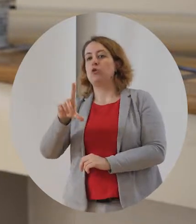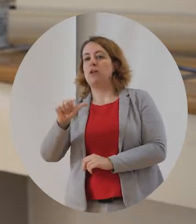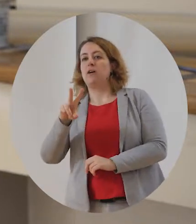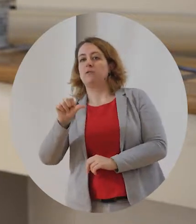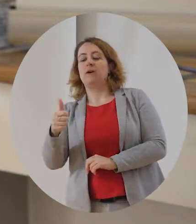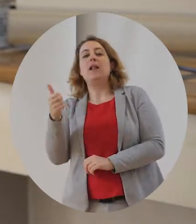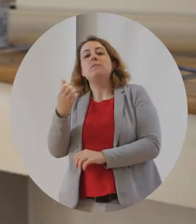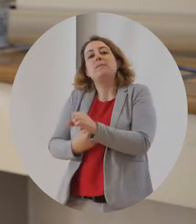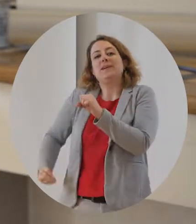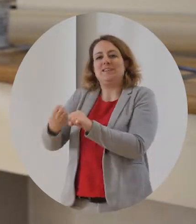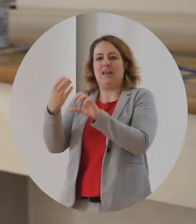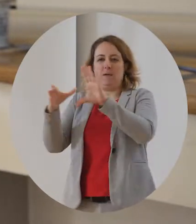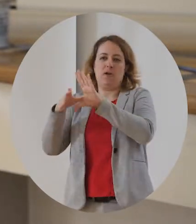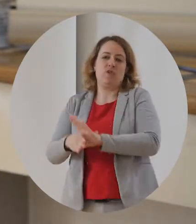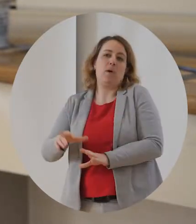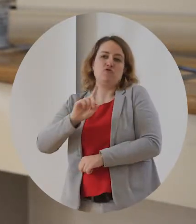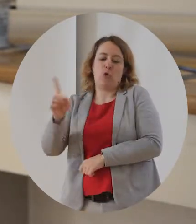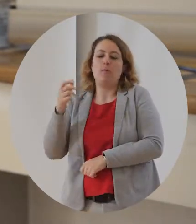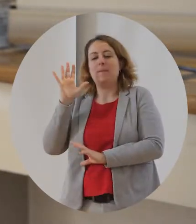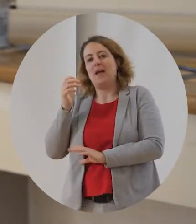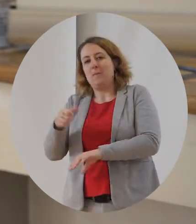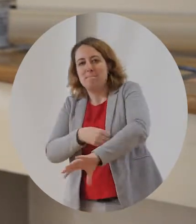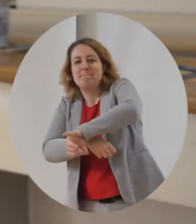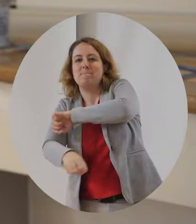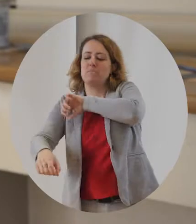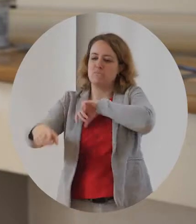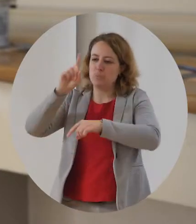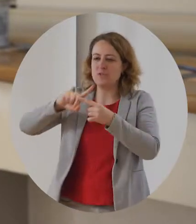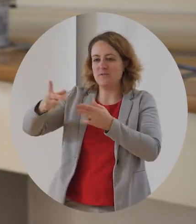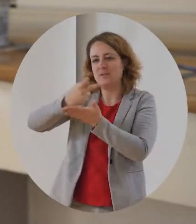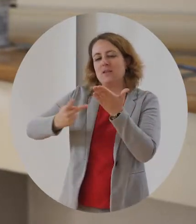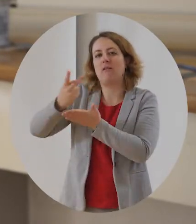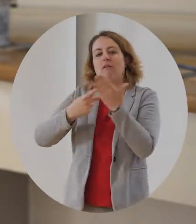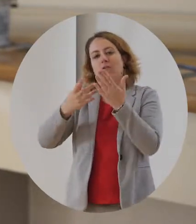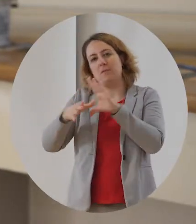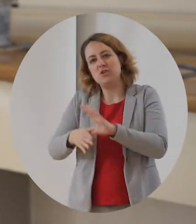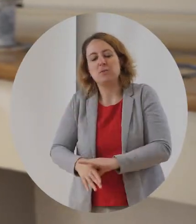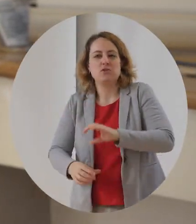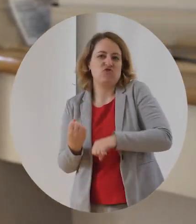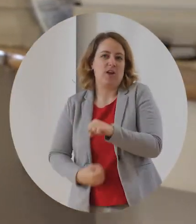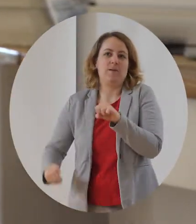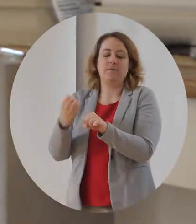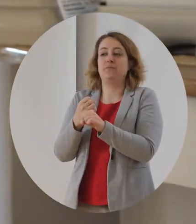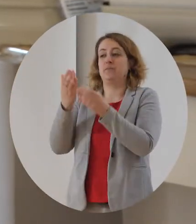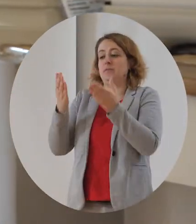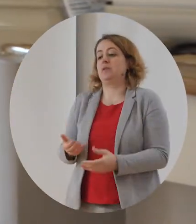a œuvré pour que les illustrations soient réalisées. Et Pascale Delaval, donc, qui est psychomotricienne et qui